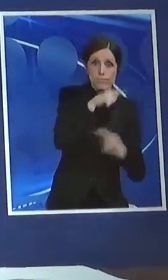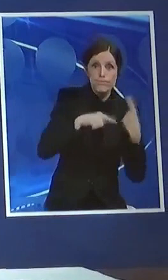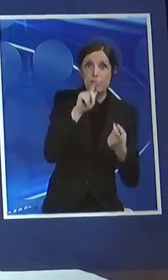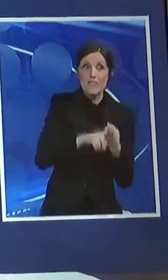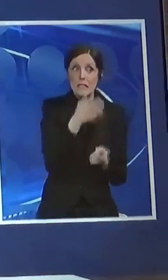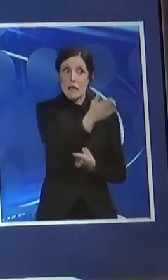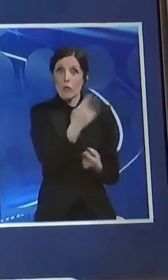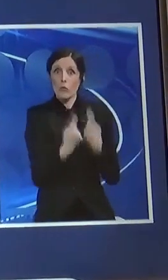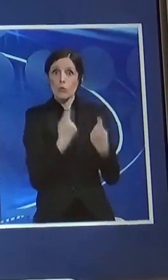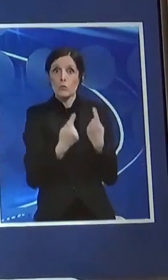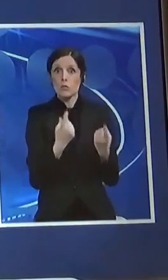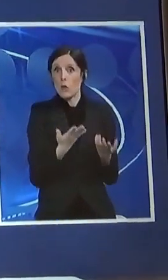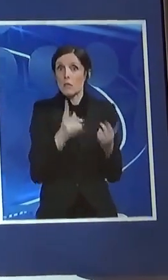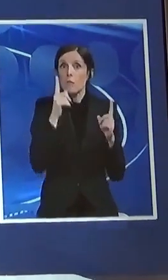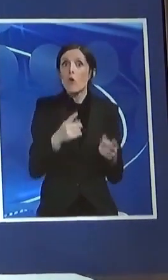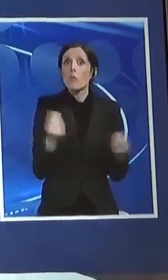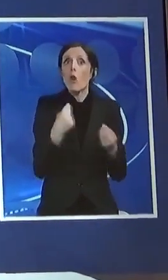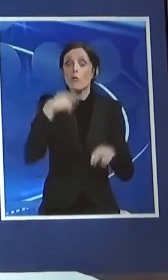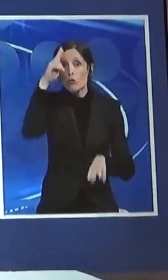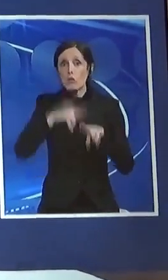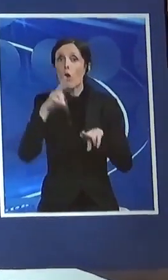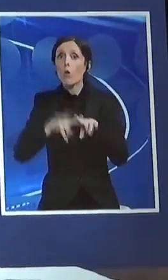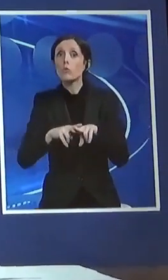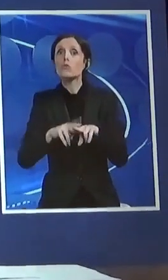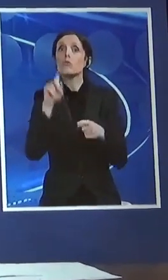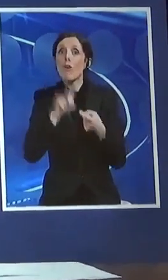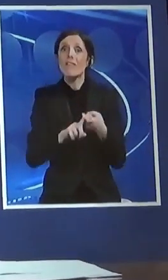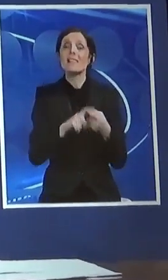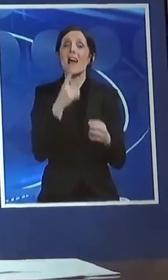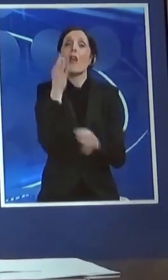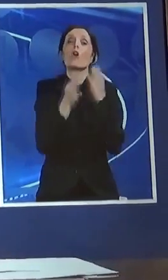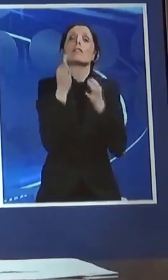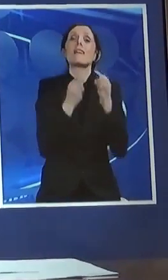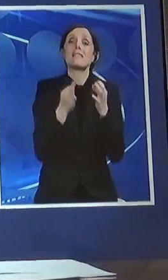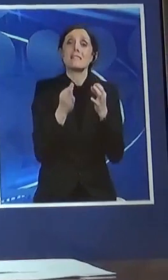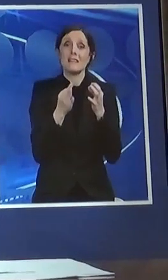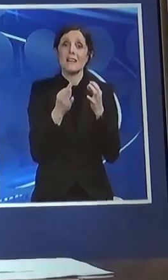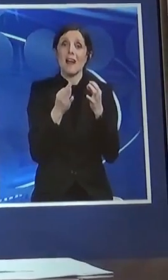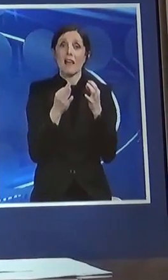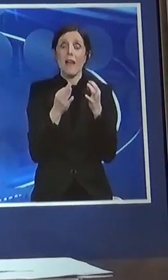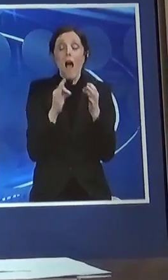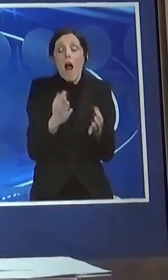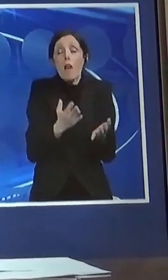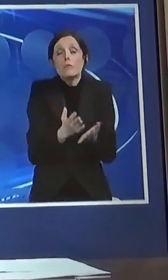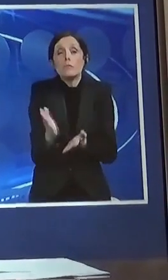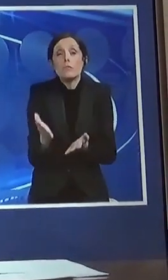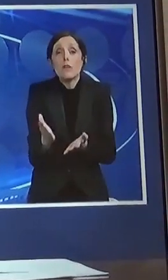doneti dodatne odluke vezano za testiranje. U svakom slučaju ovo i pokazuje